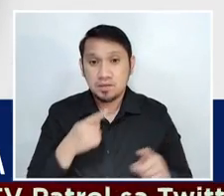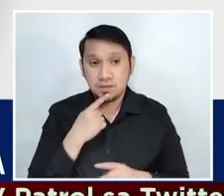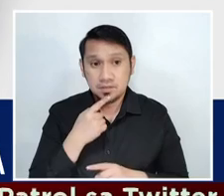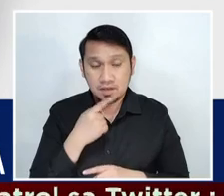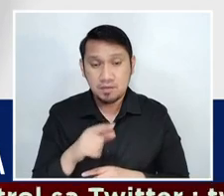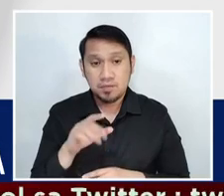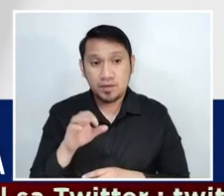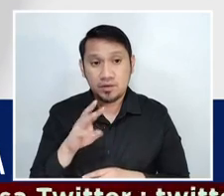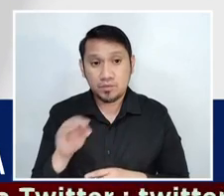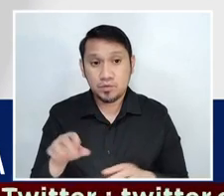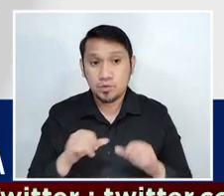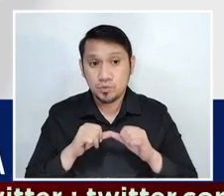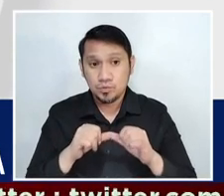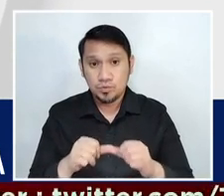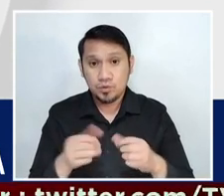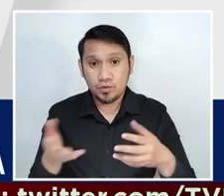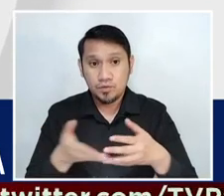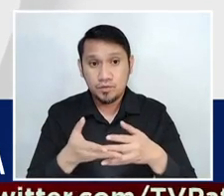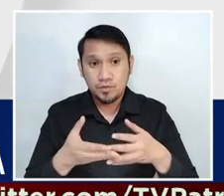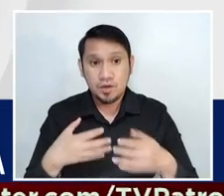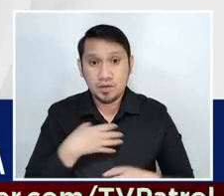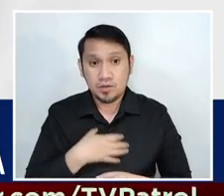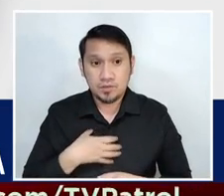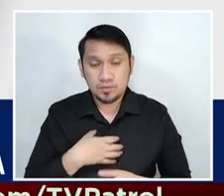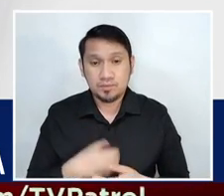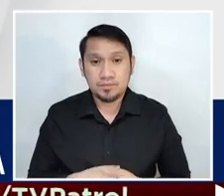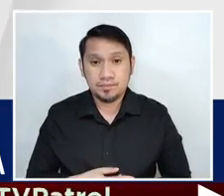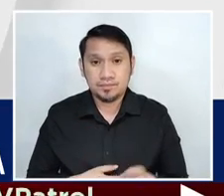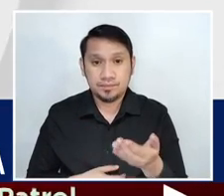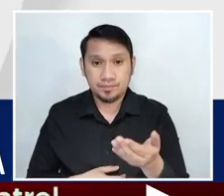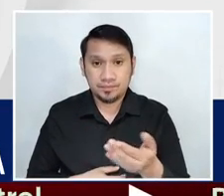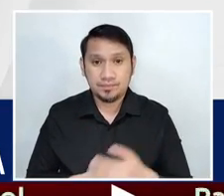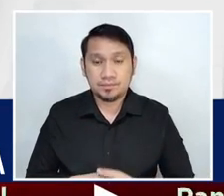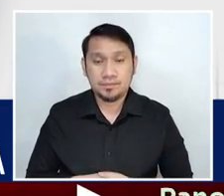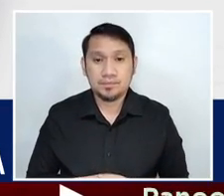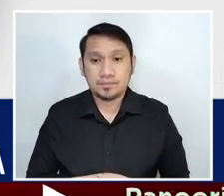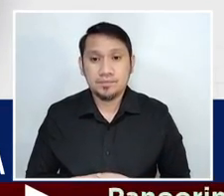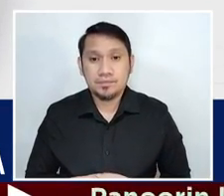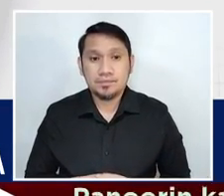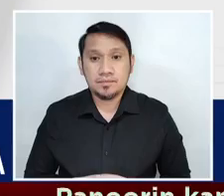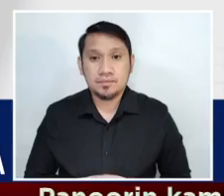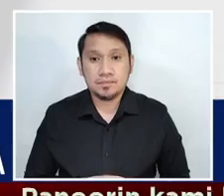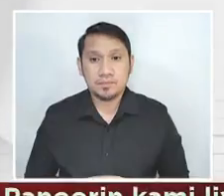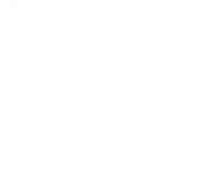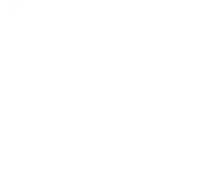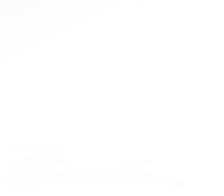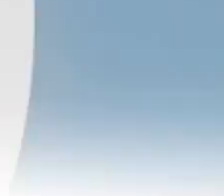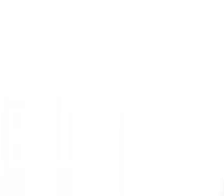Group, tuloy ang reklamo. Zian Ambrosio, ABS-CBN News.